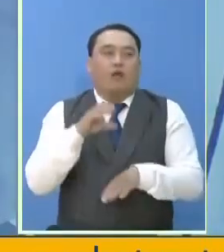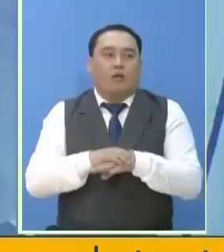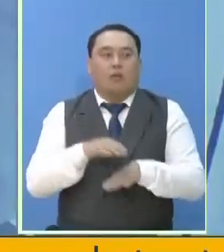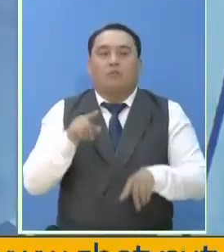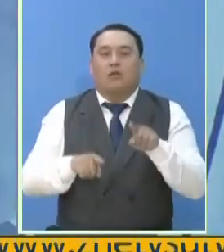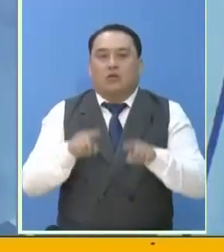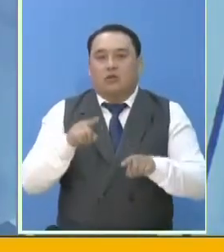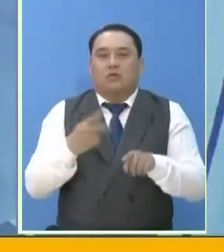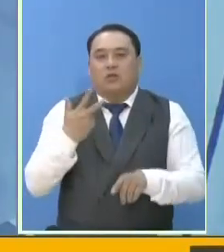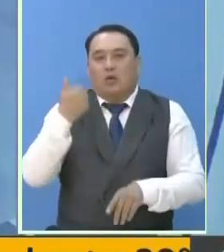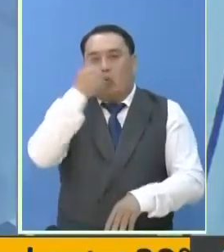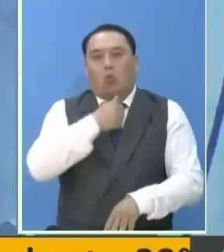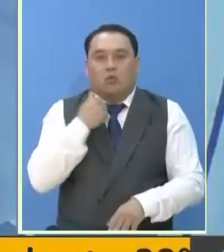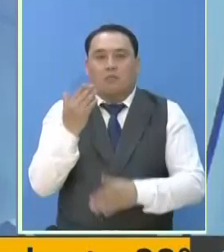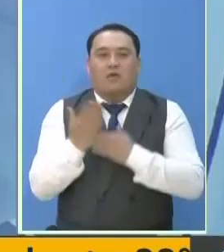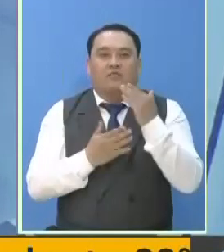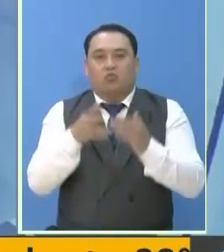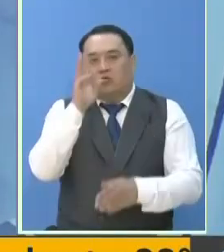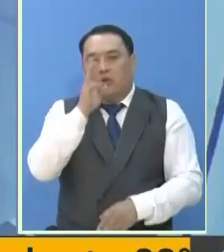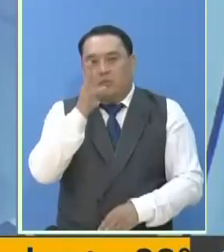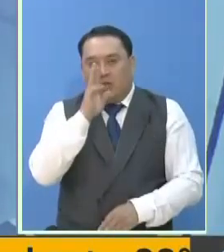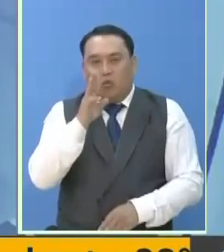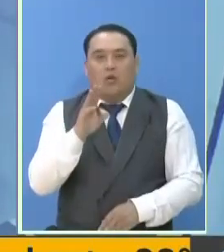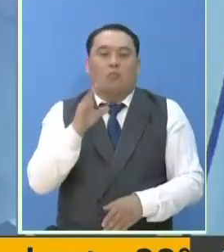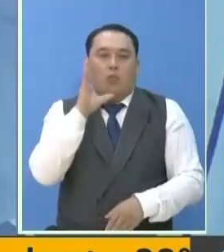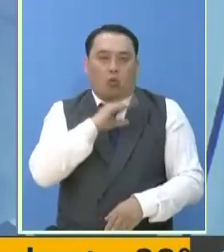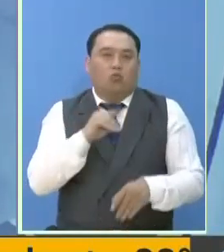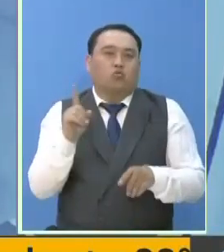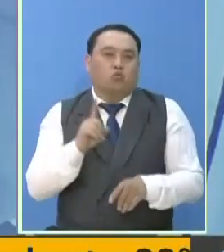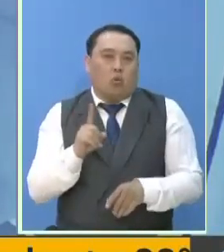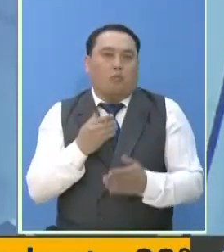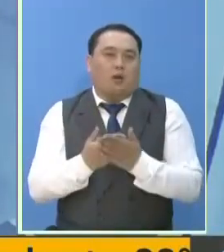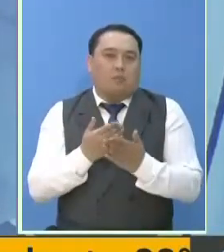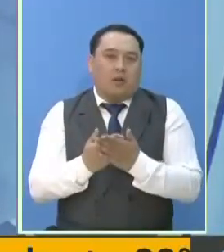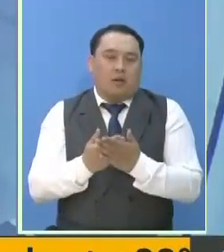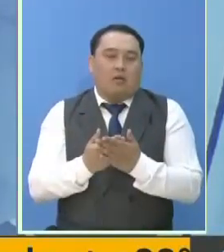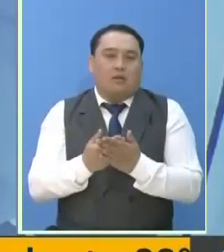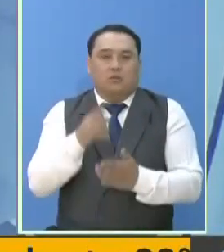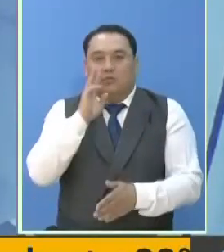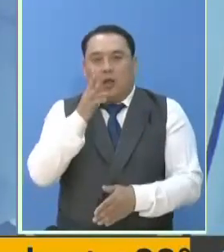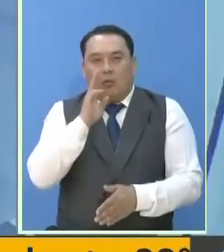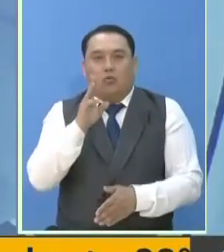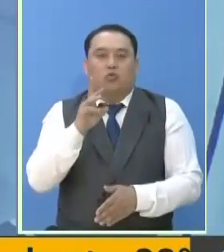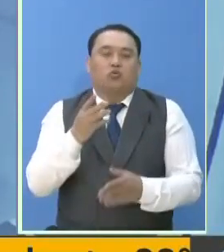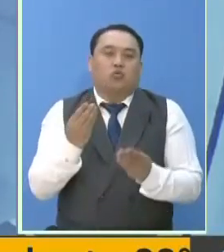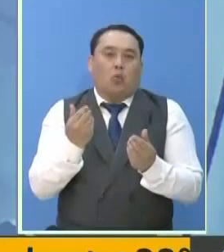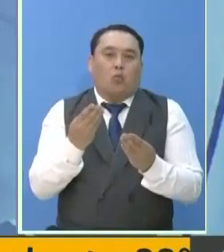факторно-бальной шкале 3 года уже повышенную заработную плату, могу сказать, что минимальное количество заработной платы, сумма, которую получают наши